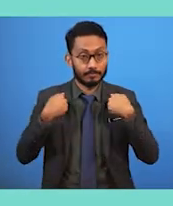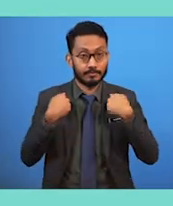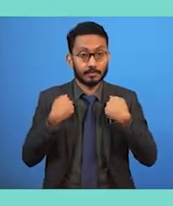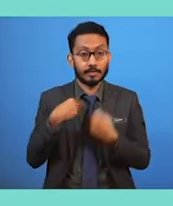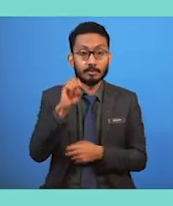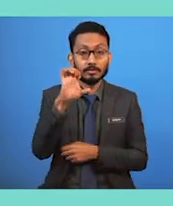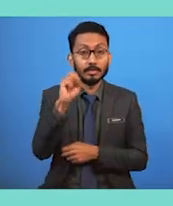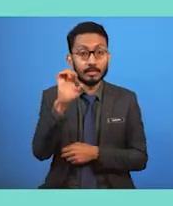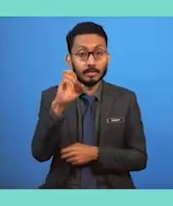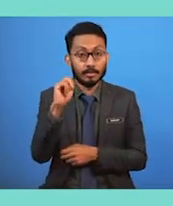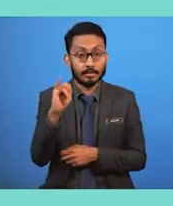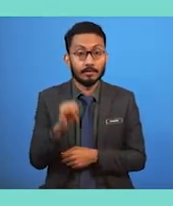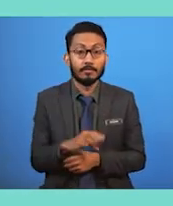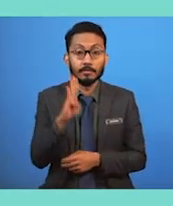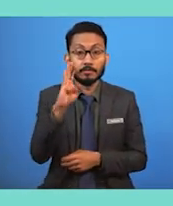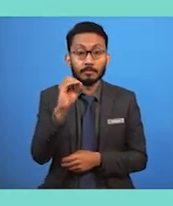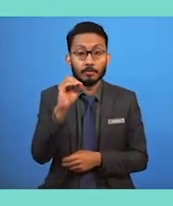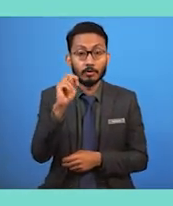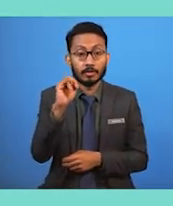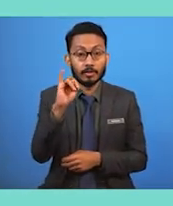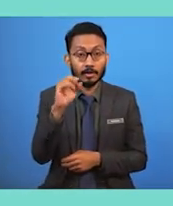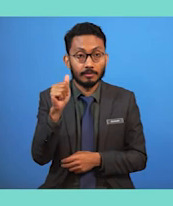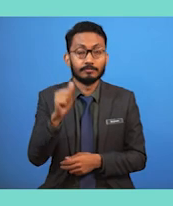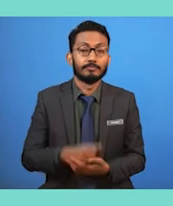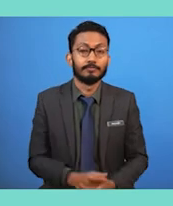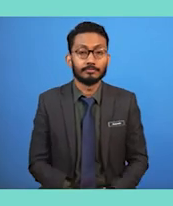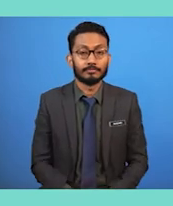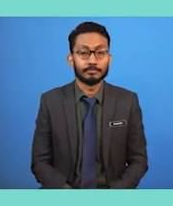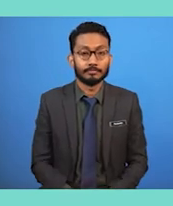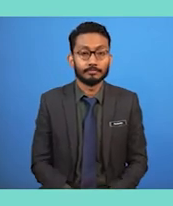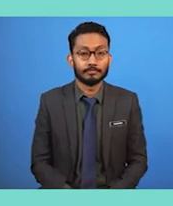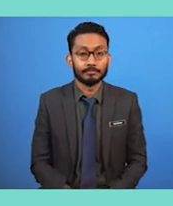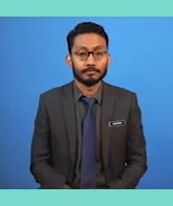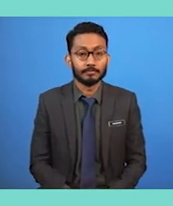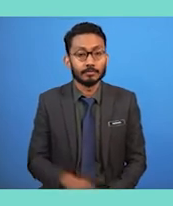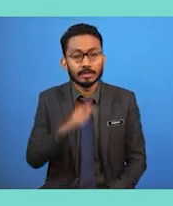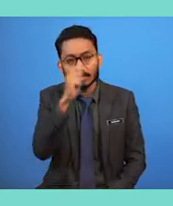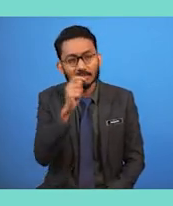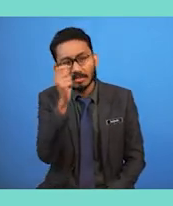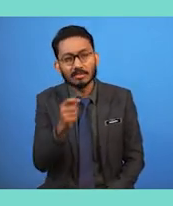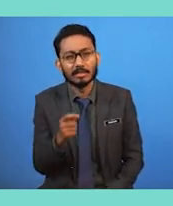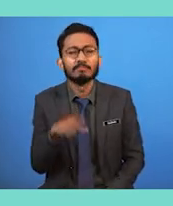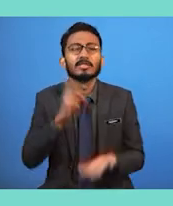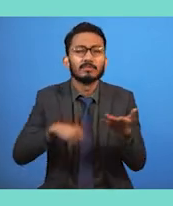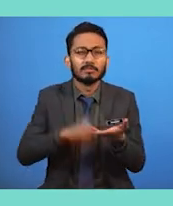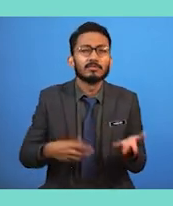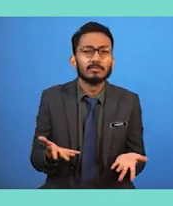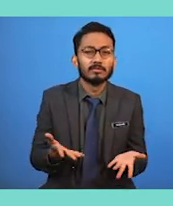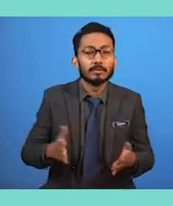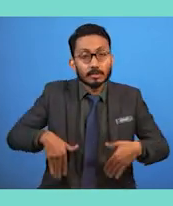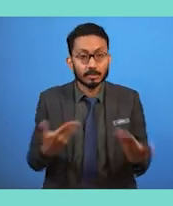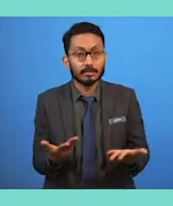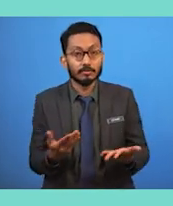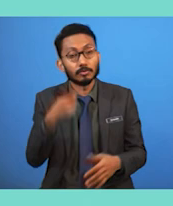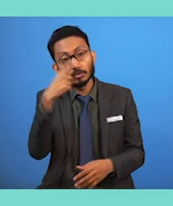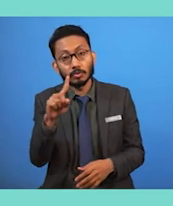Moina species. Tentu para pelajar semua tertanya-tanya apakah itu Moina species dan bagaimana untuk